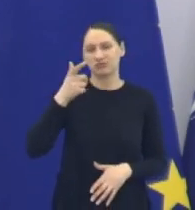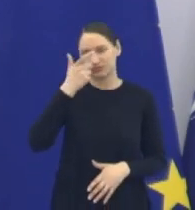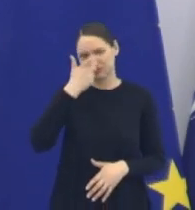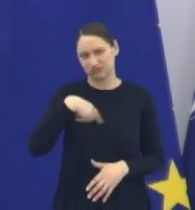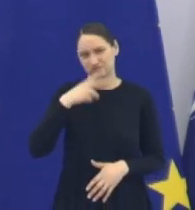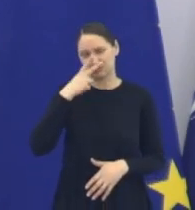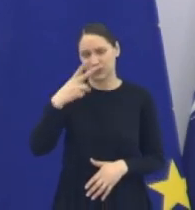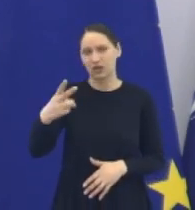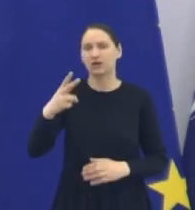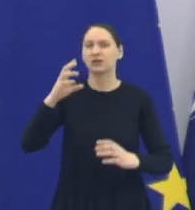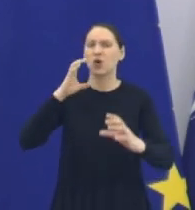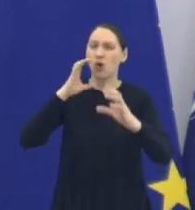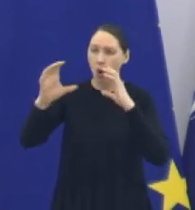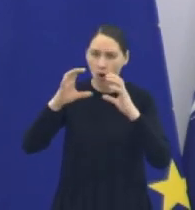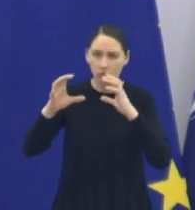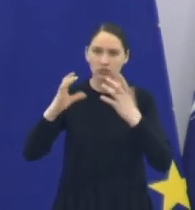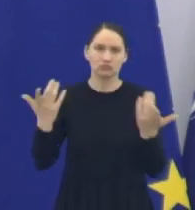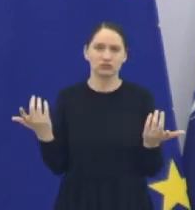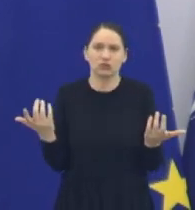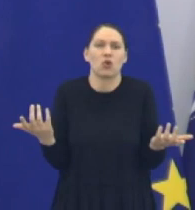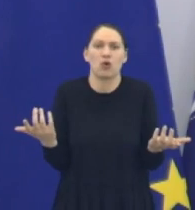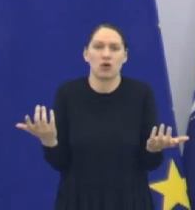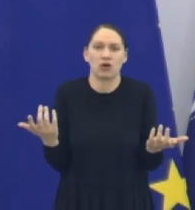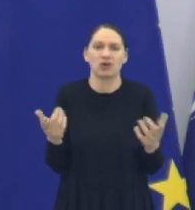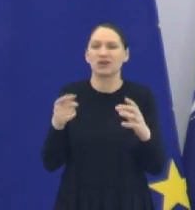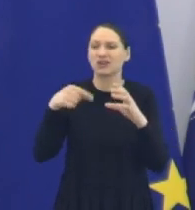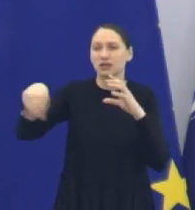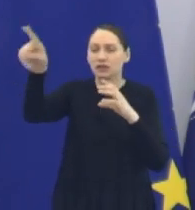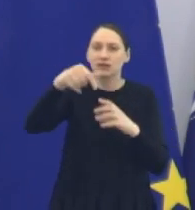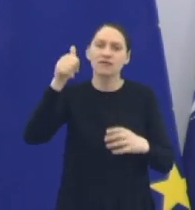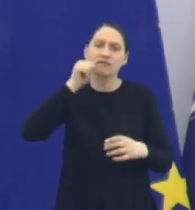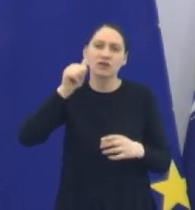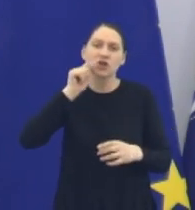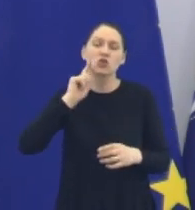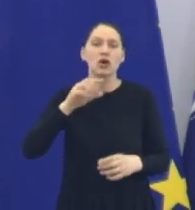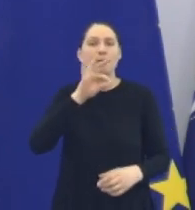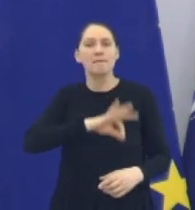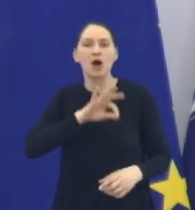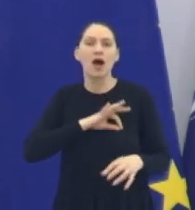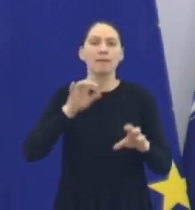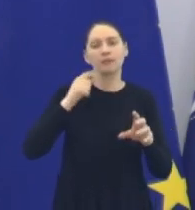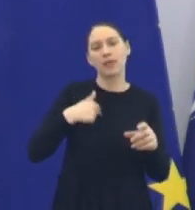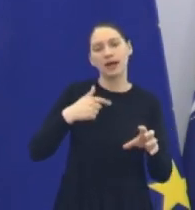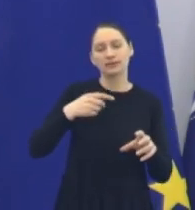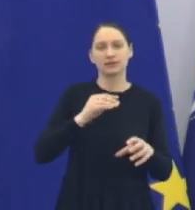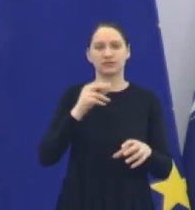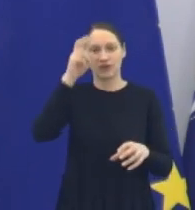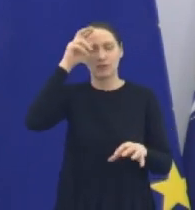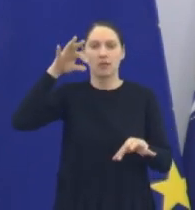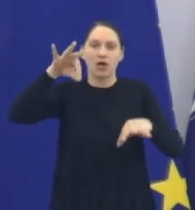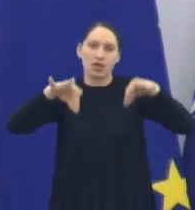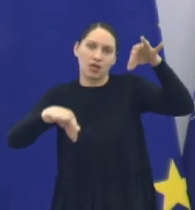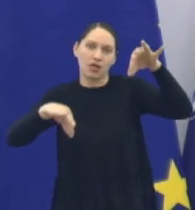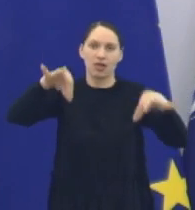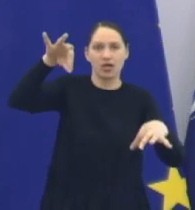tas dialogas bus vienpusis, kita pusė juo naudosis siekdama manipuliuoti, apgaudinėti ir